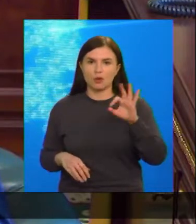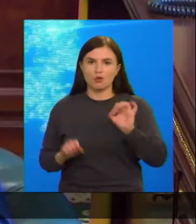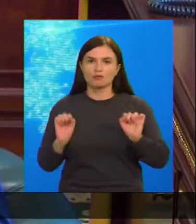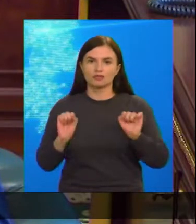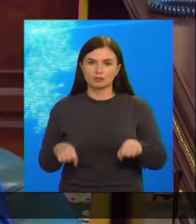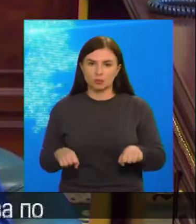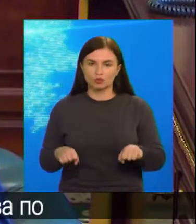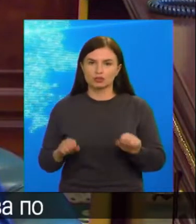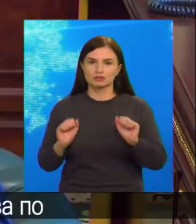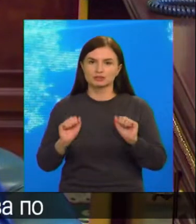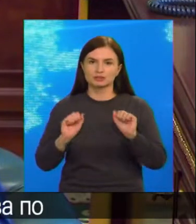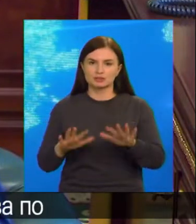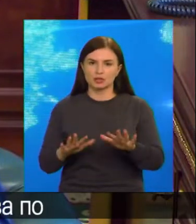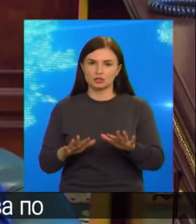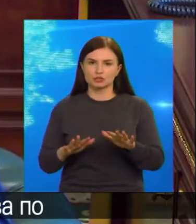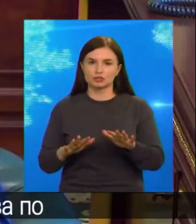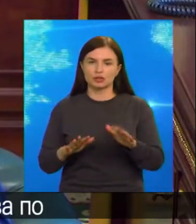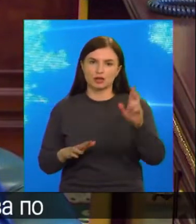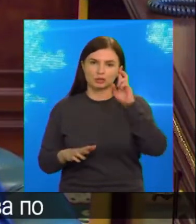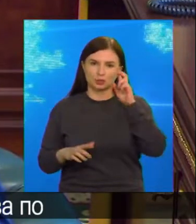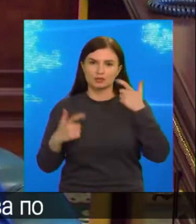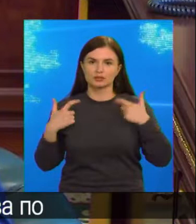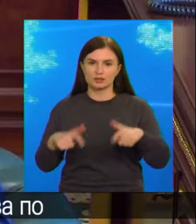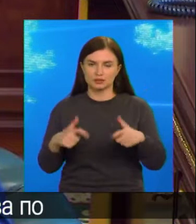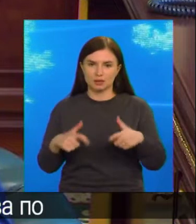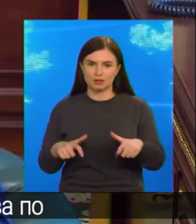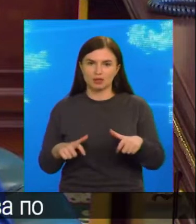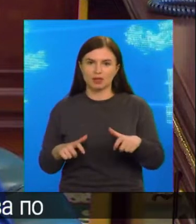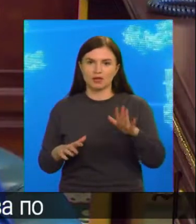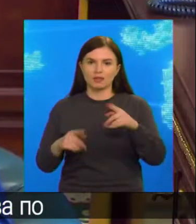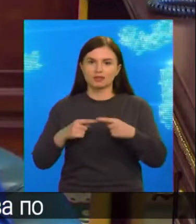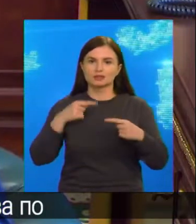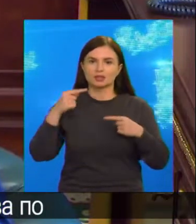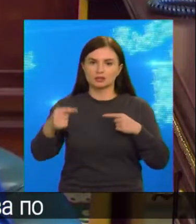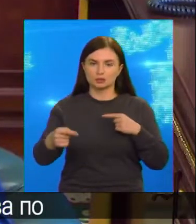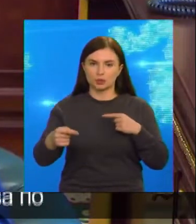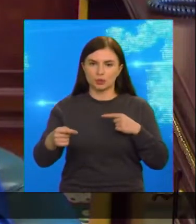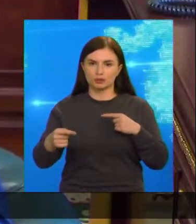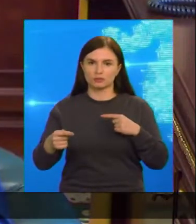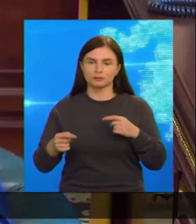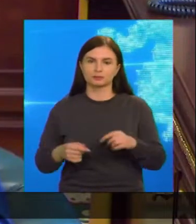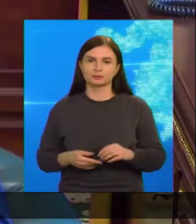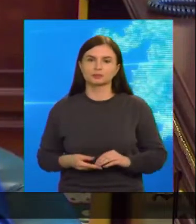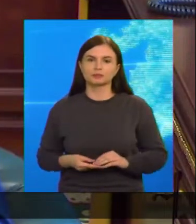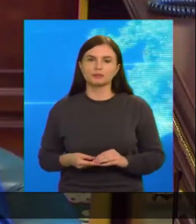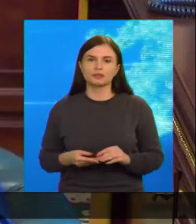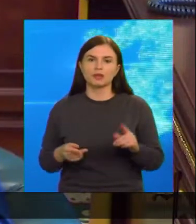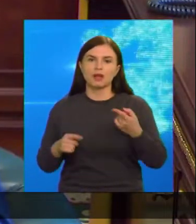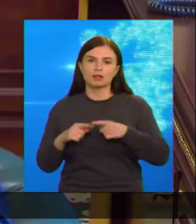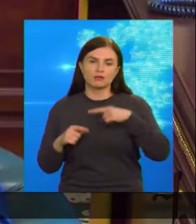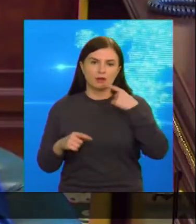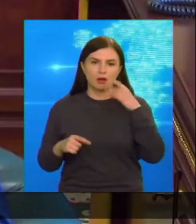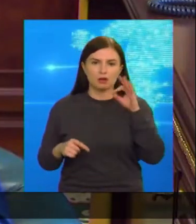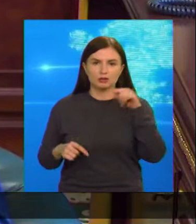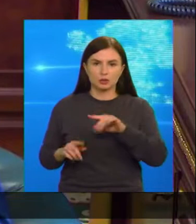возможности сдачи государственных экзаменов и в дистанционном формате. Правда, это касается только